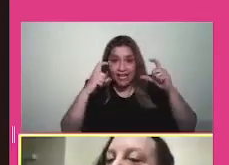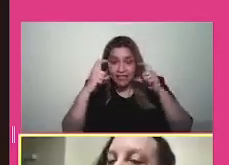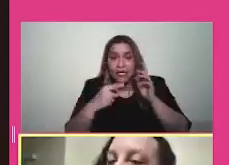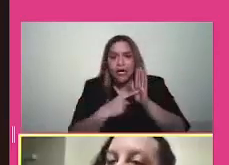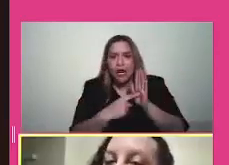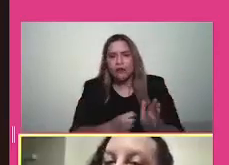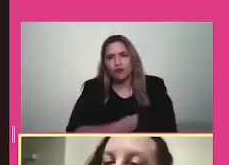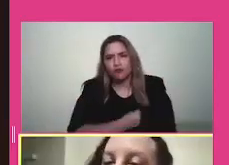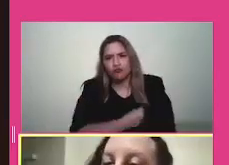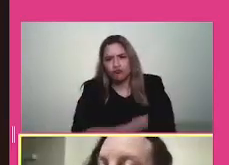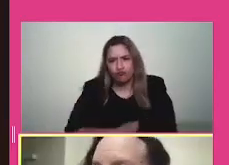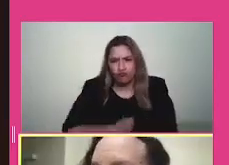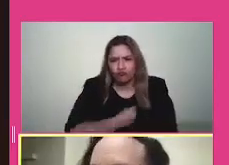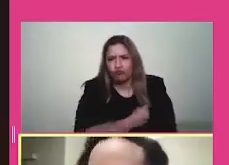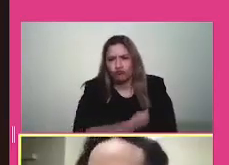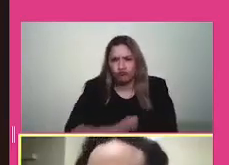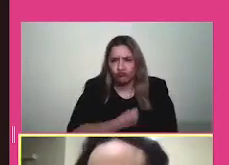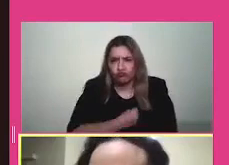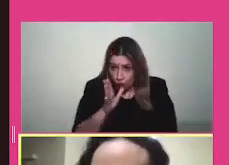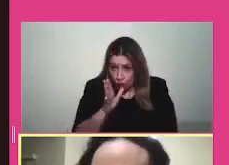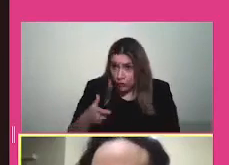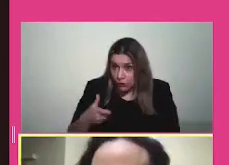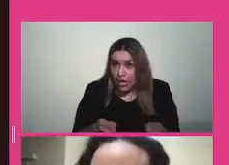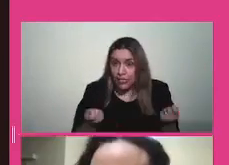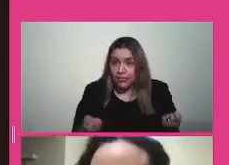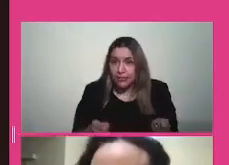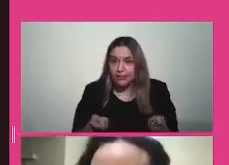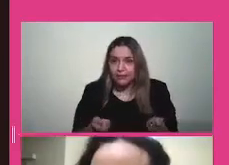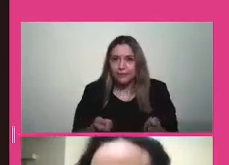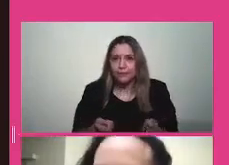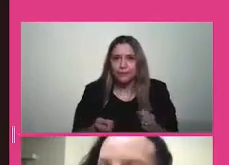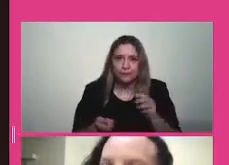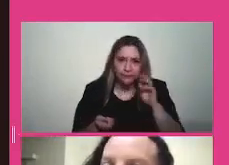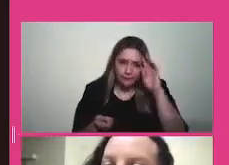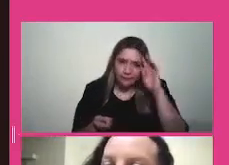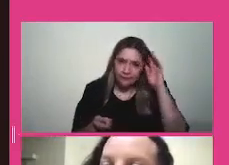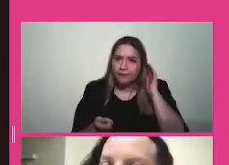δείχνει λύπη. Μπορεί να το κάνεις?